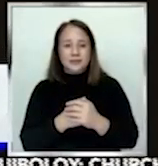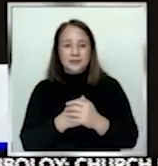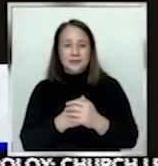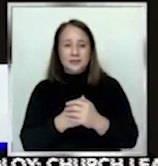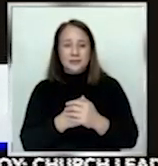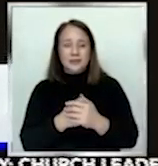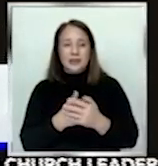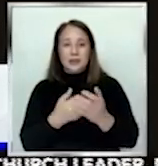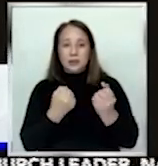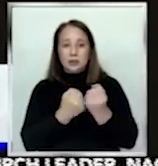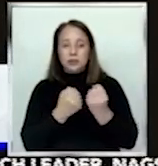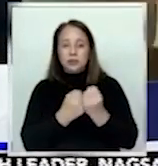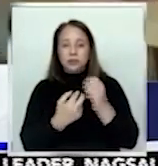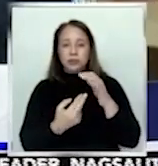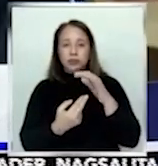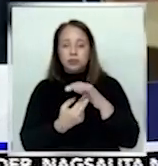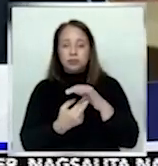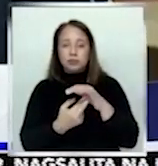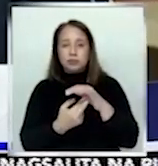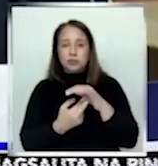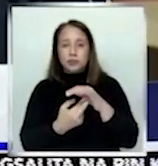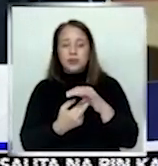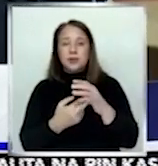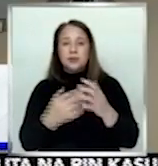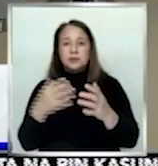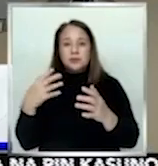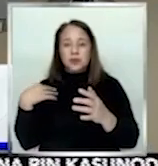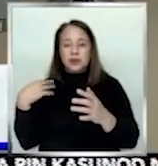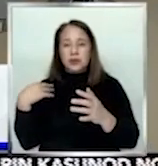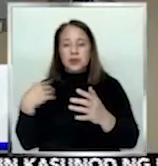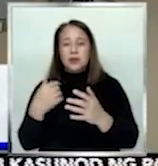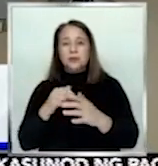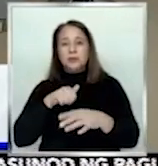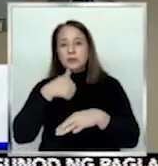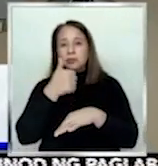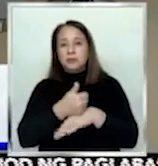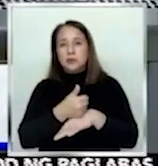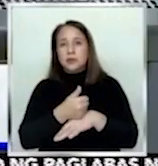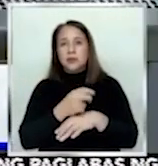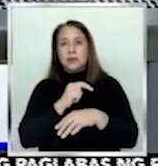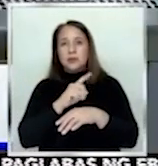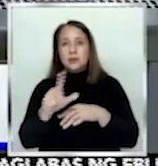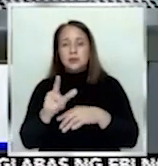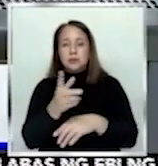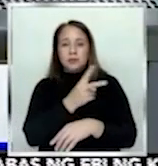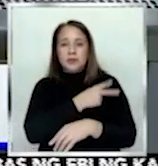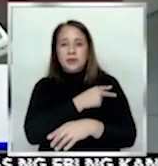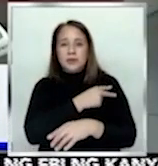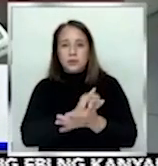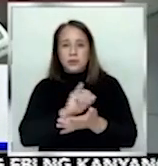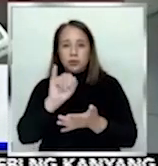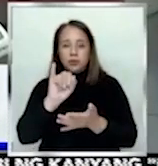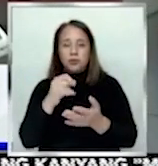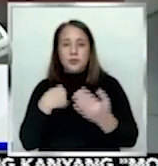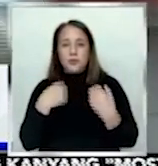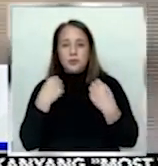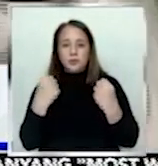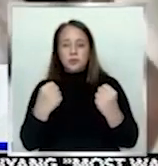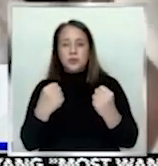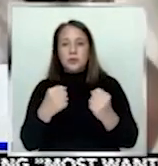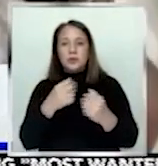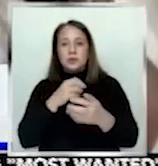Sinusuportahan ni Retired General Guillermo Eliazar ang pagtatatag ng National Virology and Vaccine Institute para palakasin ang pandemic response ng